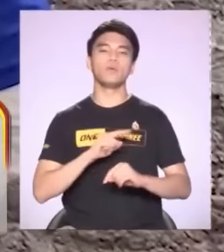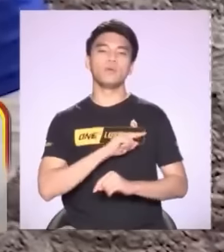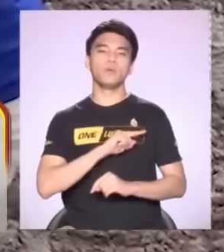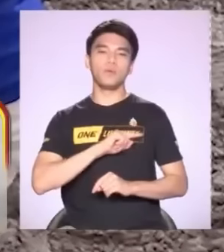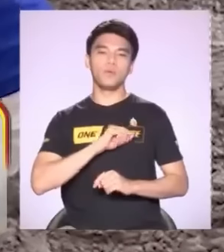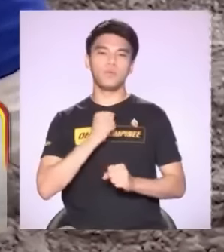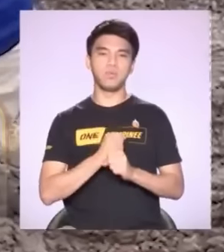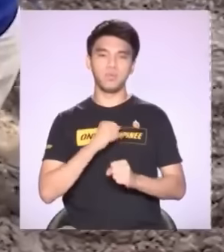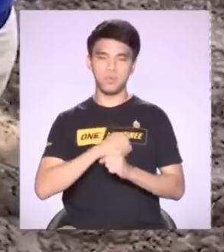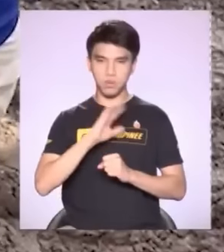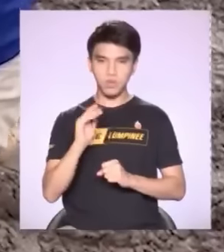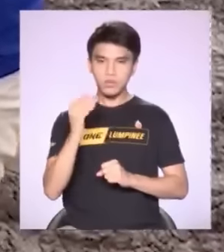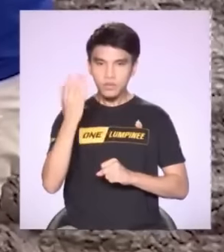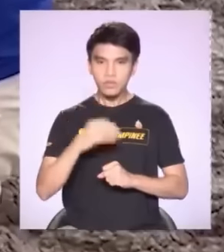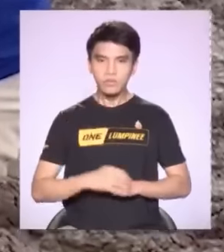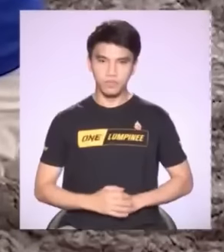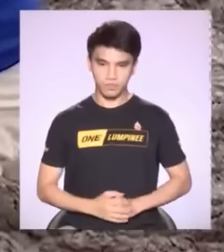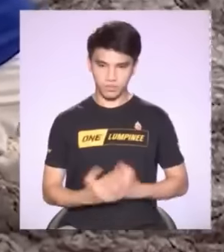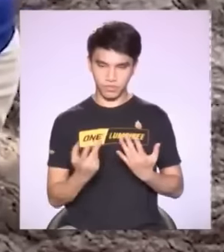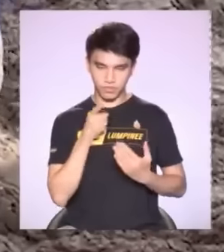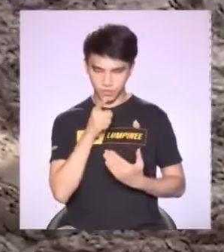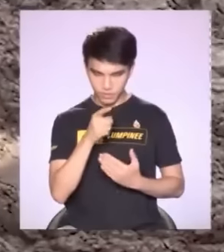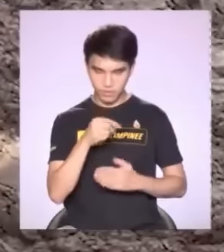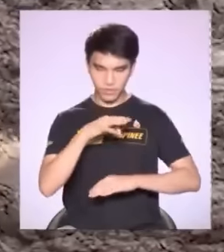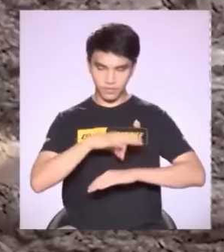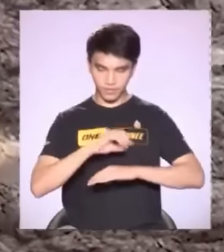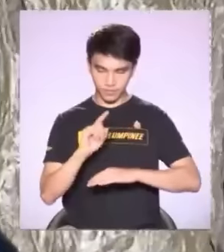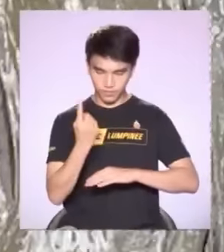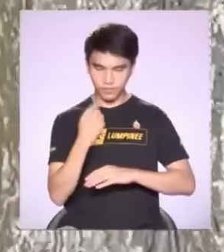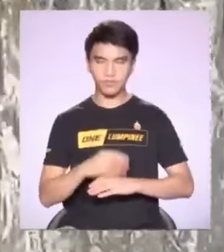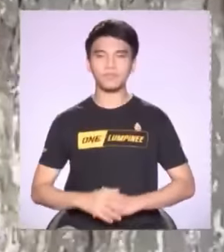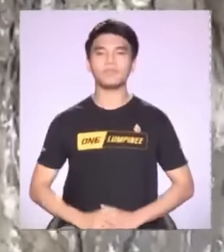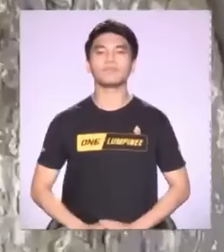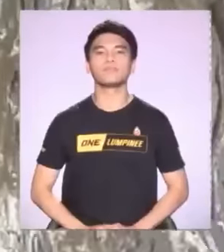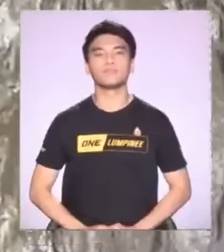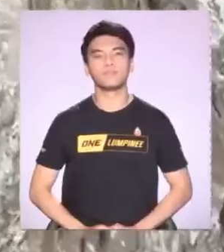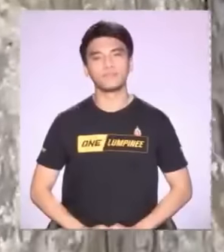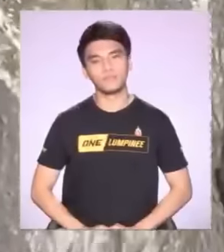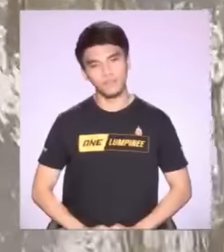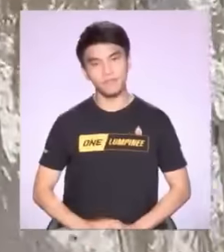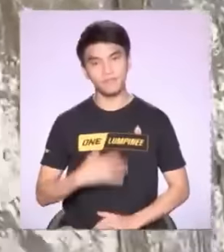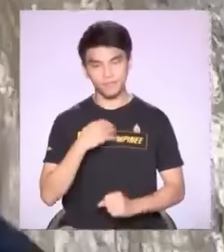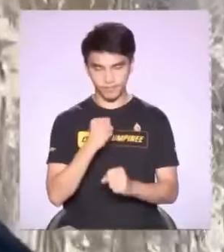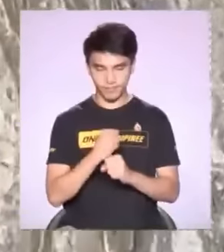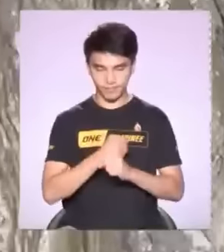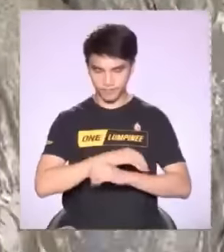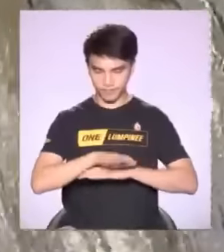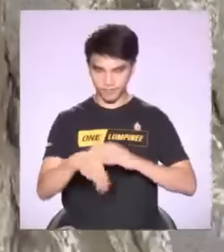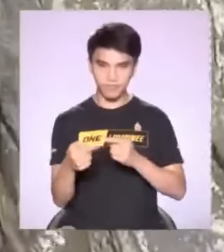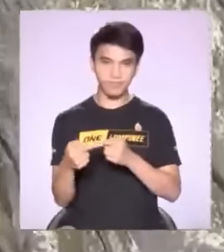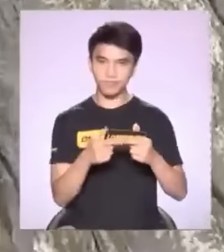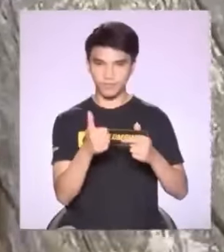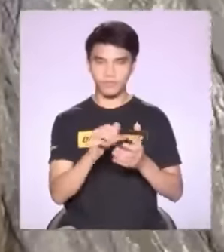รักษาการผู้ว่าเชียงรายก่อนจนกว่าจะมีคำสั่งแต่งตั้งผู้ว่าคนใหม่ท่านบอกว่าเพื่อให้การทำงานมันต่อ